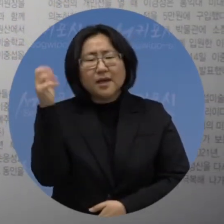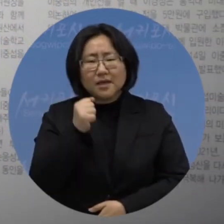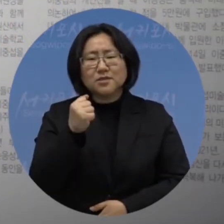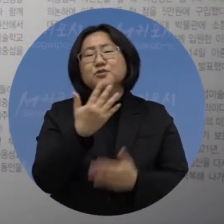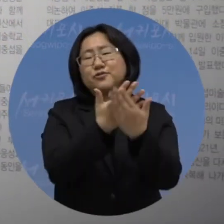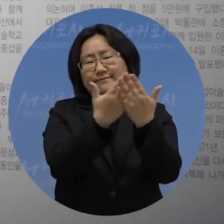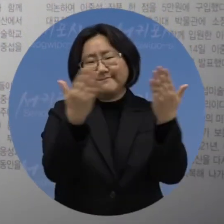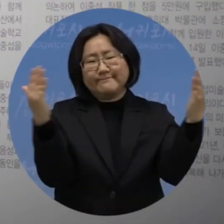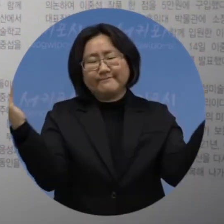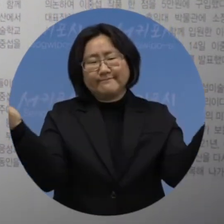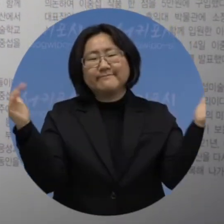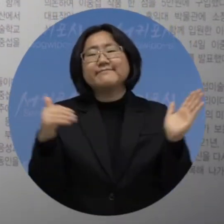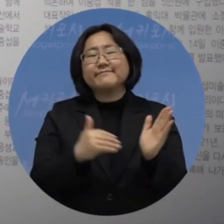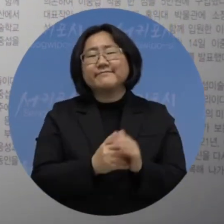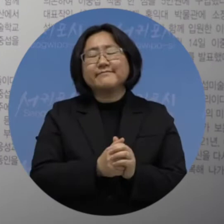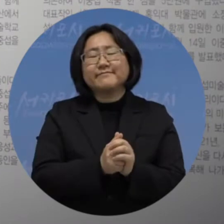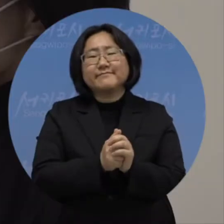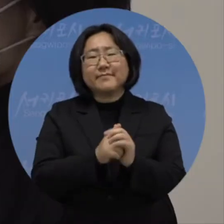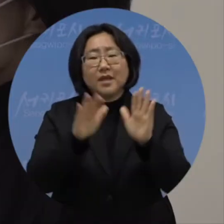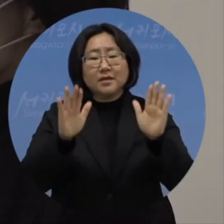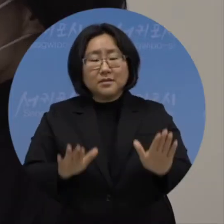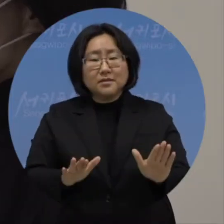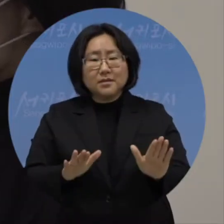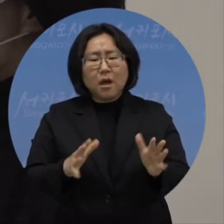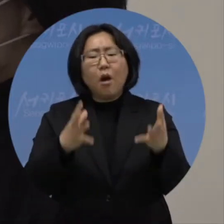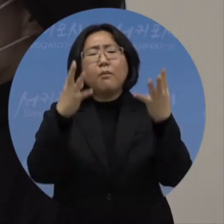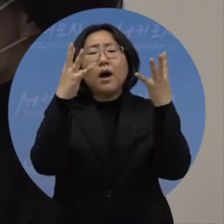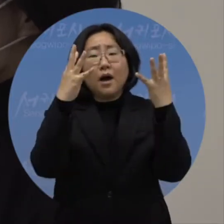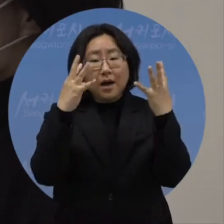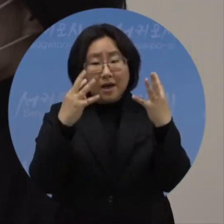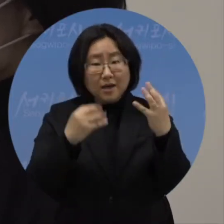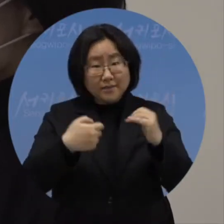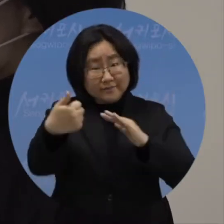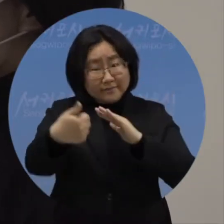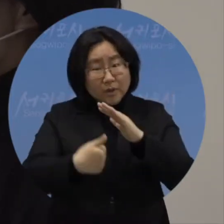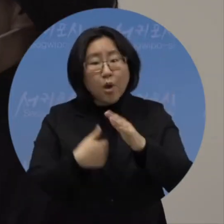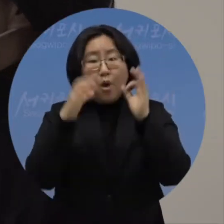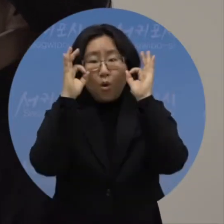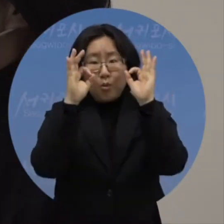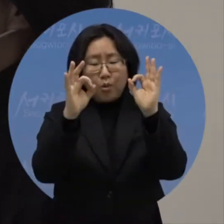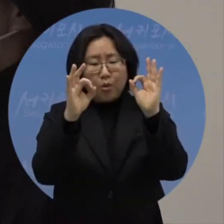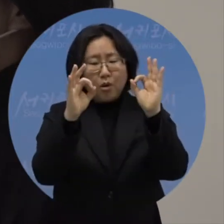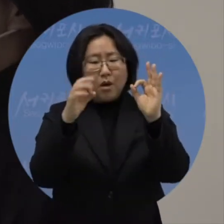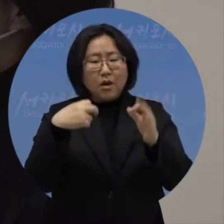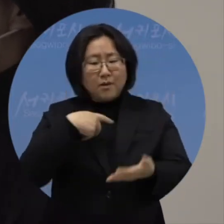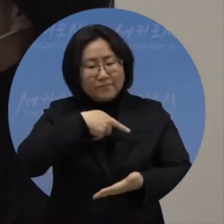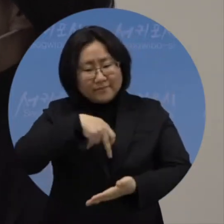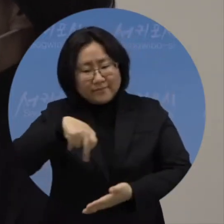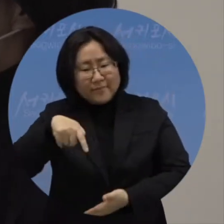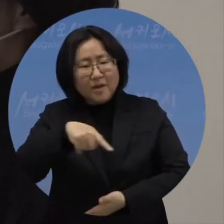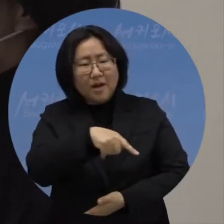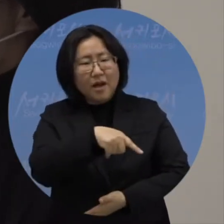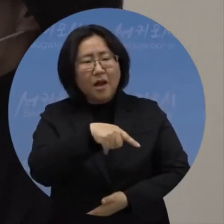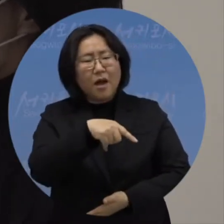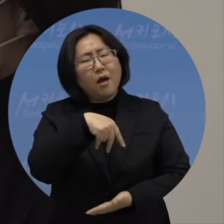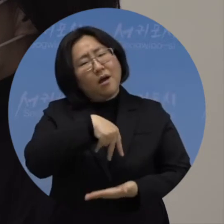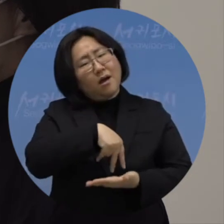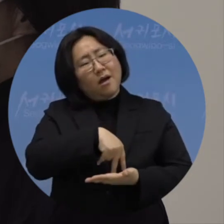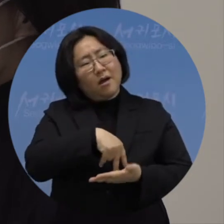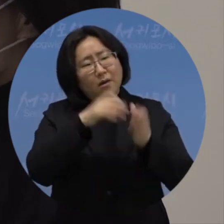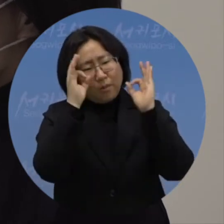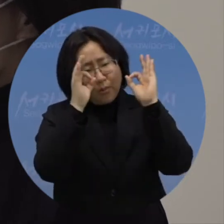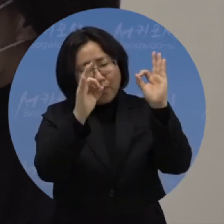이번 전시를 기획하게 되었는데요. 실제적으로 많은 사람들이 오면은 이렇게 발걸음이 좀 많이